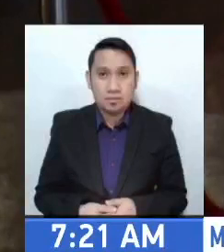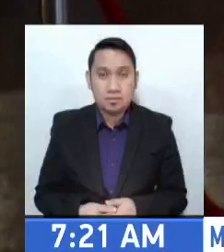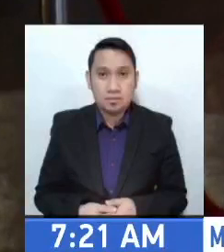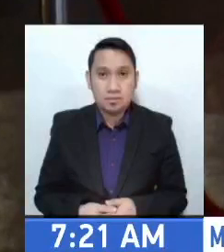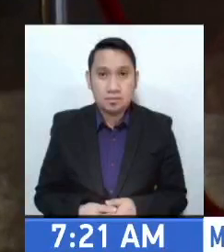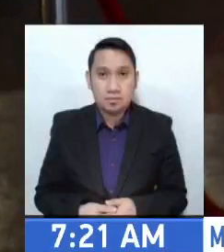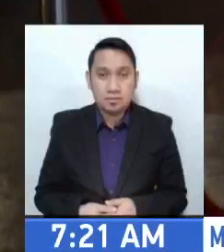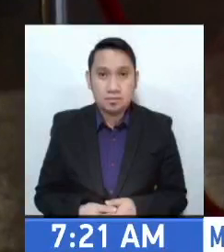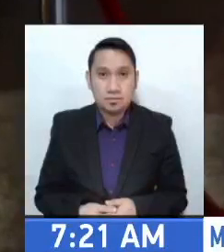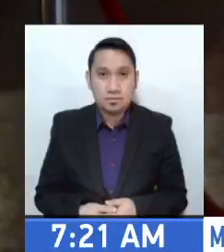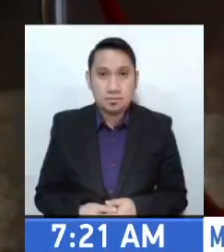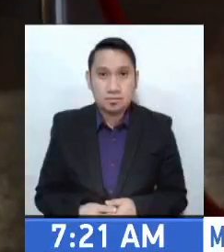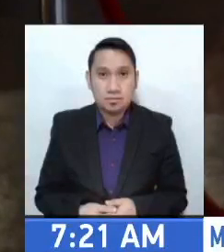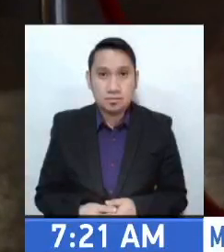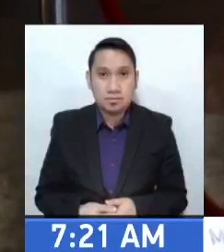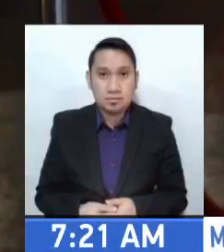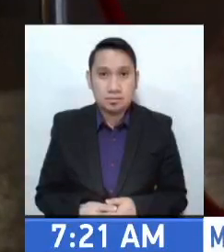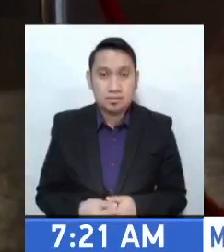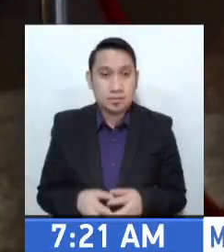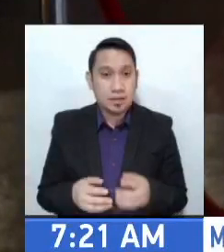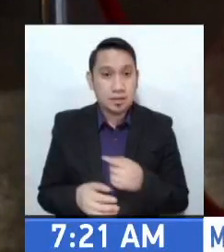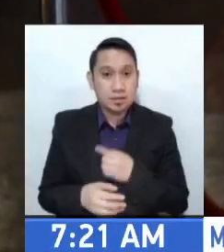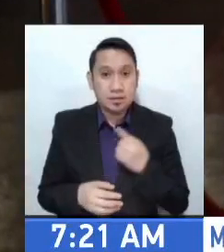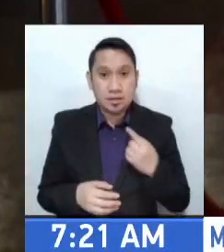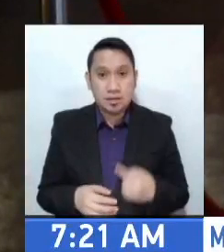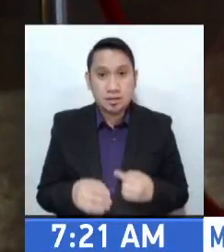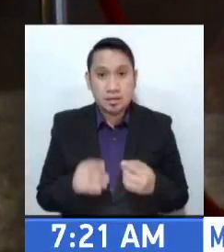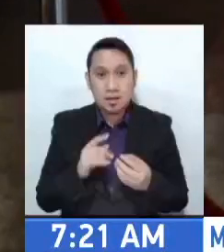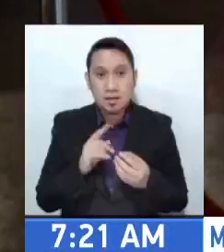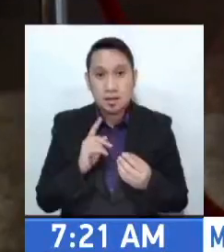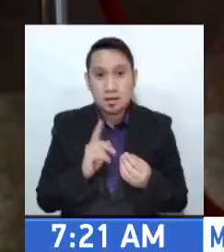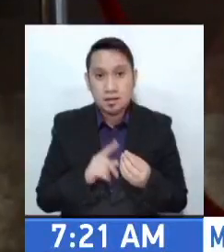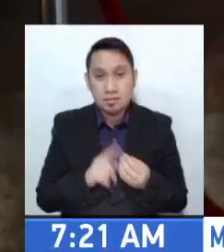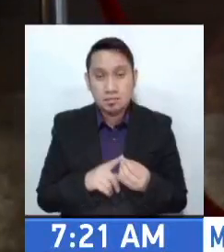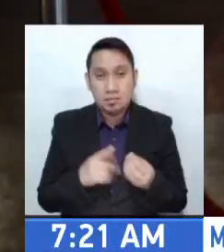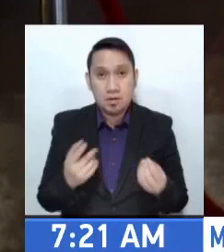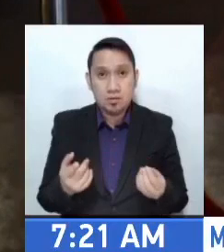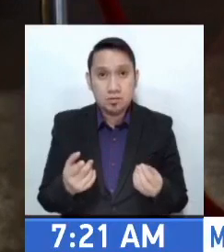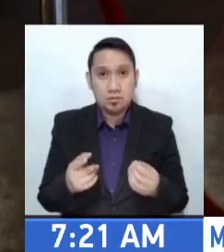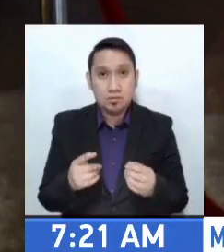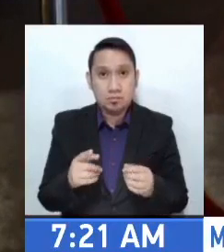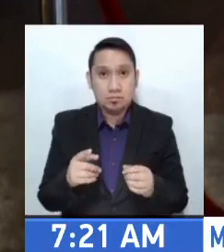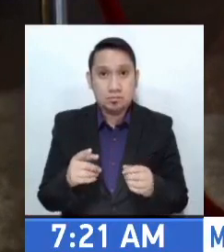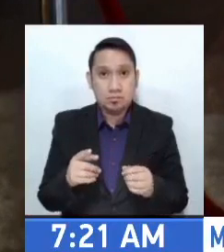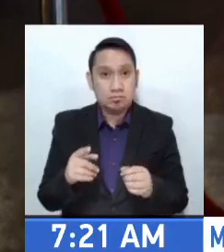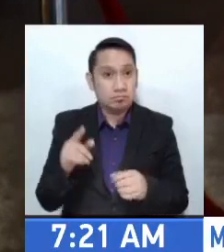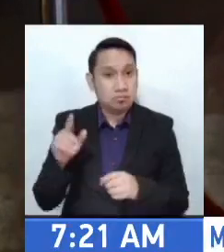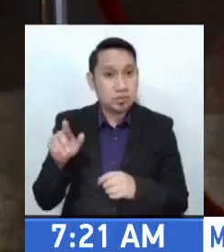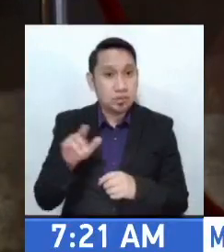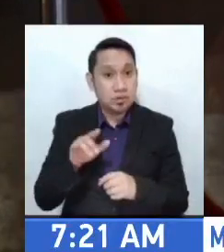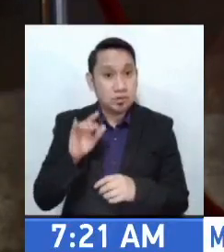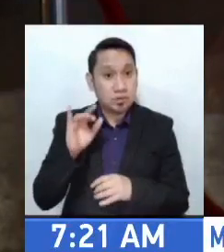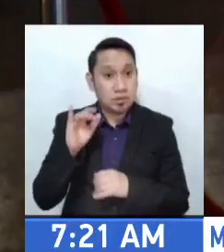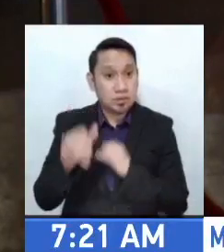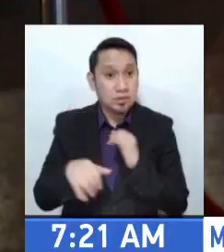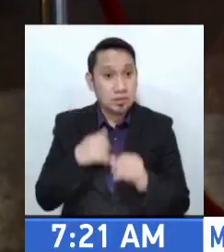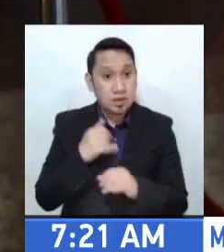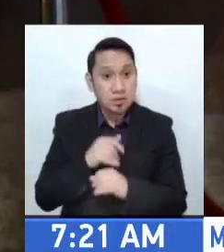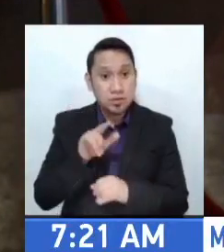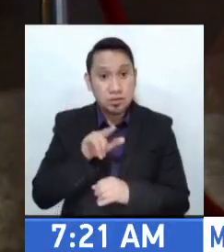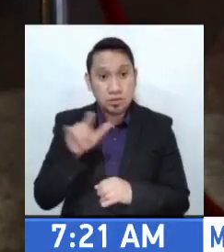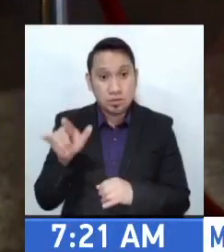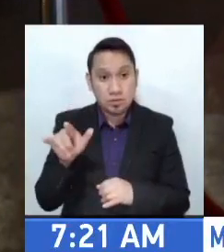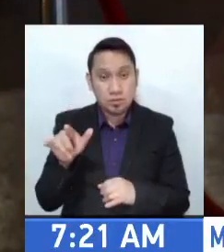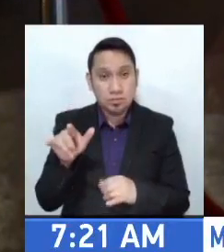nga, pinaikli na po ng China ang suspension period sa inbound flights ng international inbound flights ng may mga COVID positive na